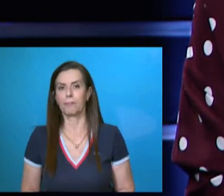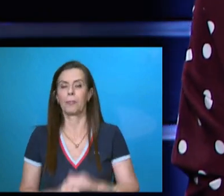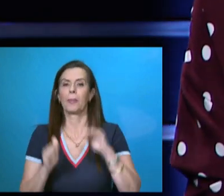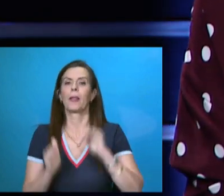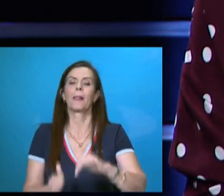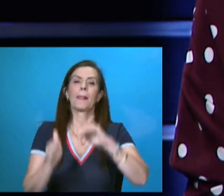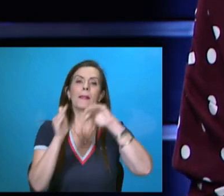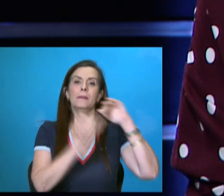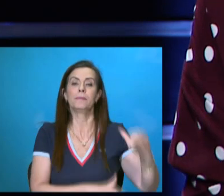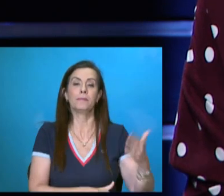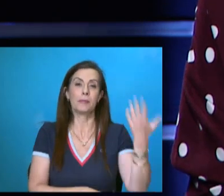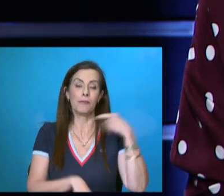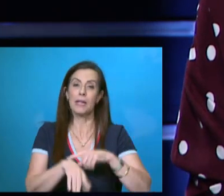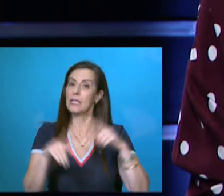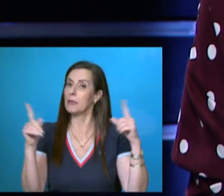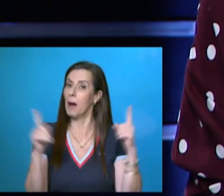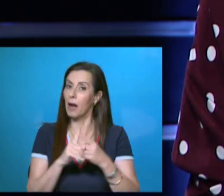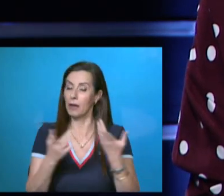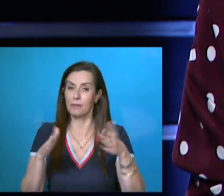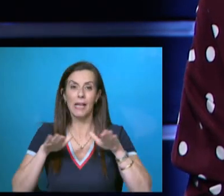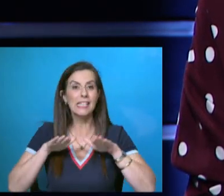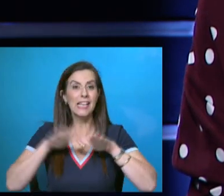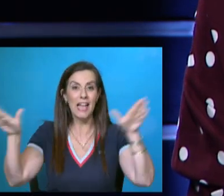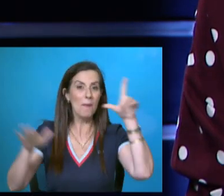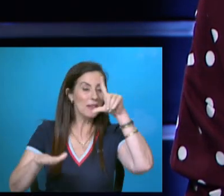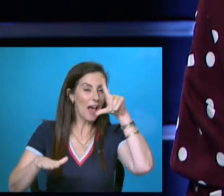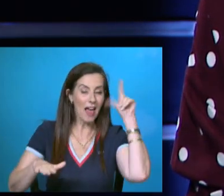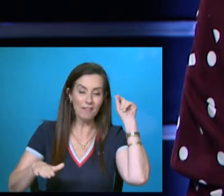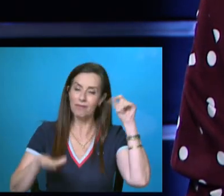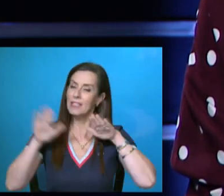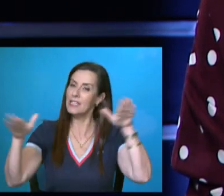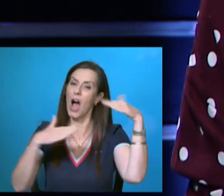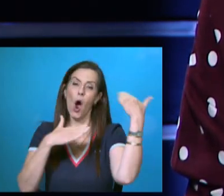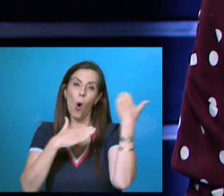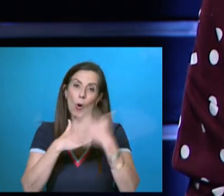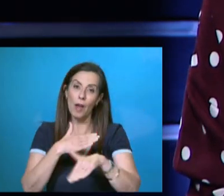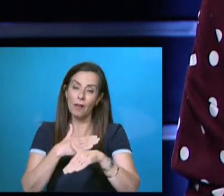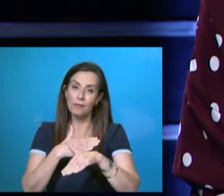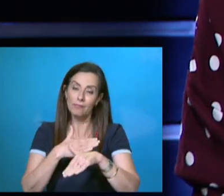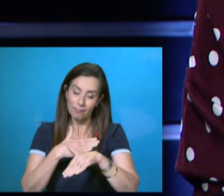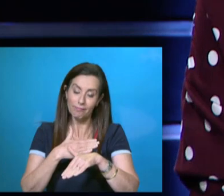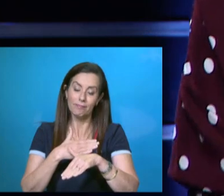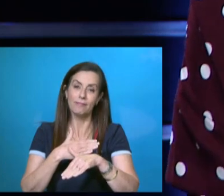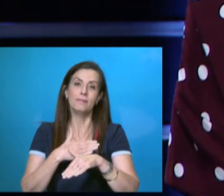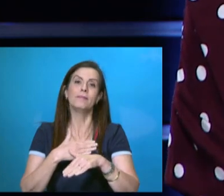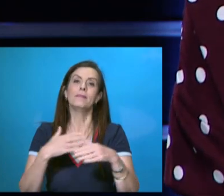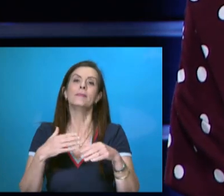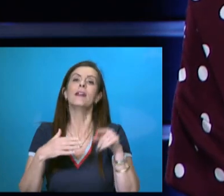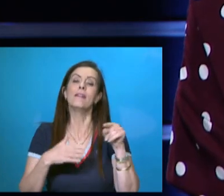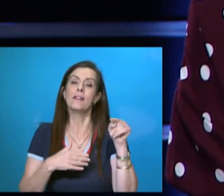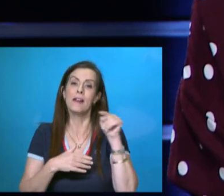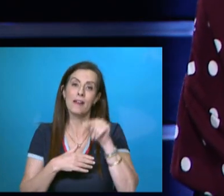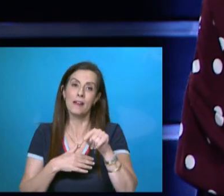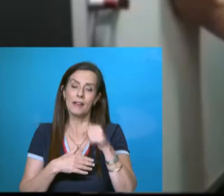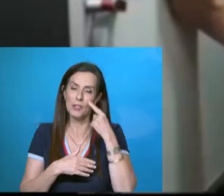לפני זמן קצר המריאה משדה דוב בתל אביב הטיסה האחרונה של חברת ישראייר, וכך זה נשמע